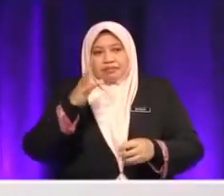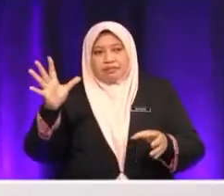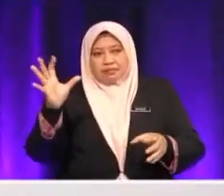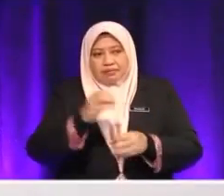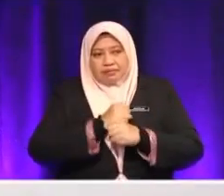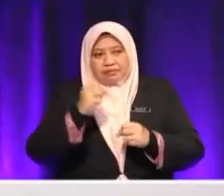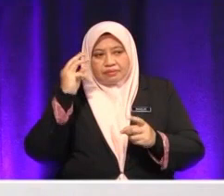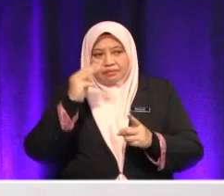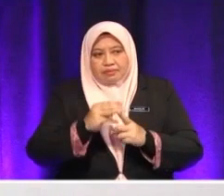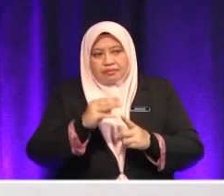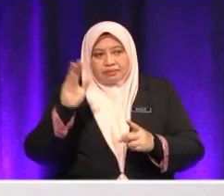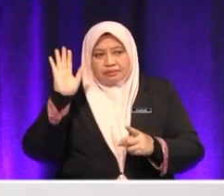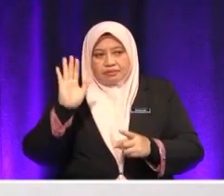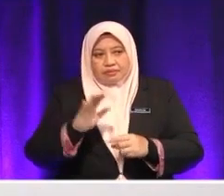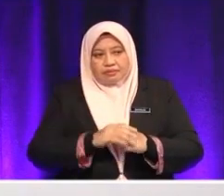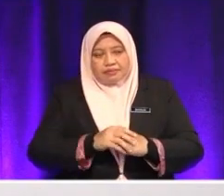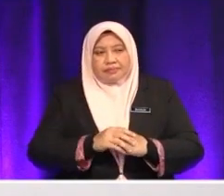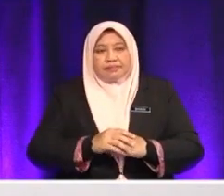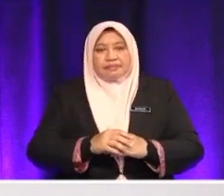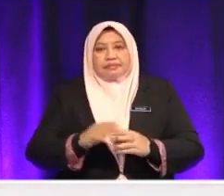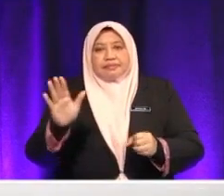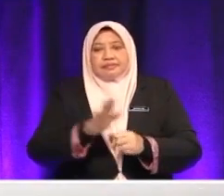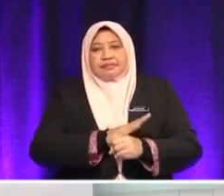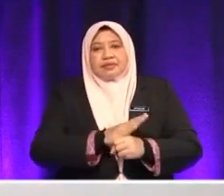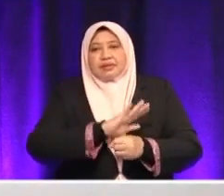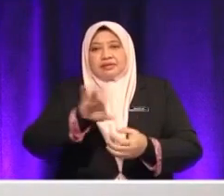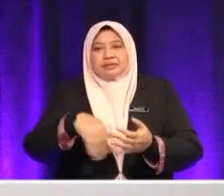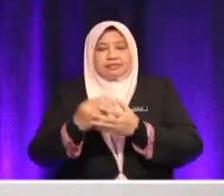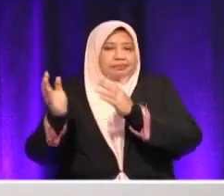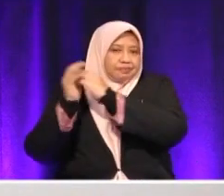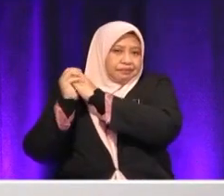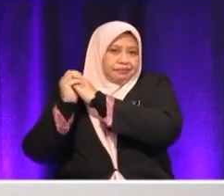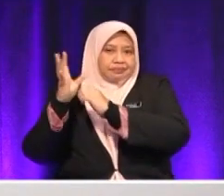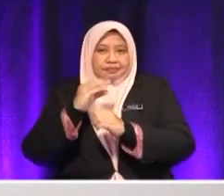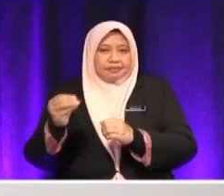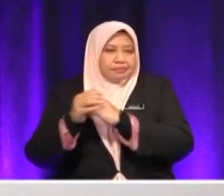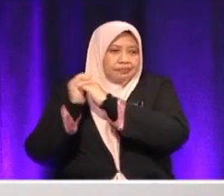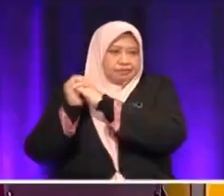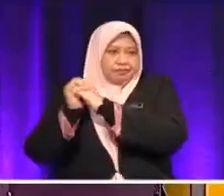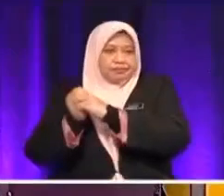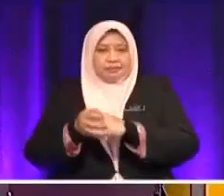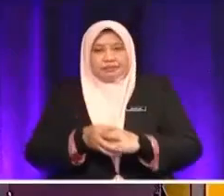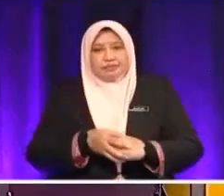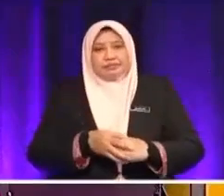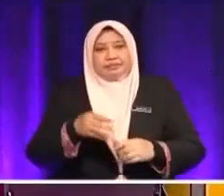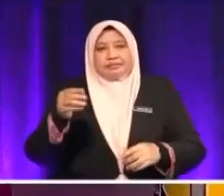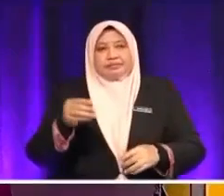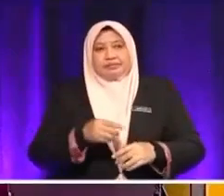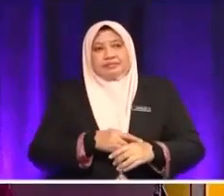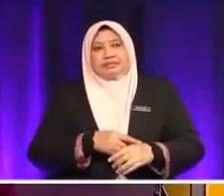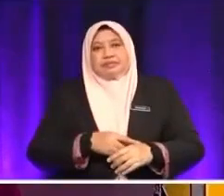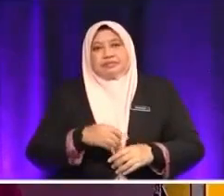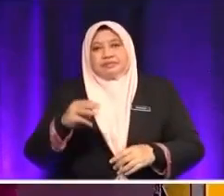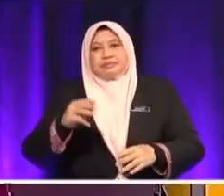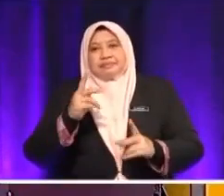wow oke Atika dapat apa-apa dong Oke Tania dan syahbas kepada semua murid saya sama dia di studio dan juga